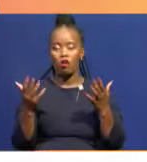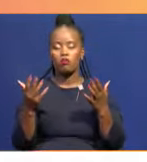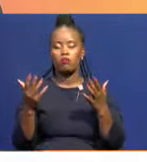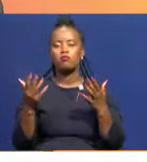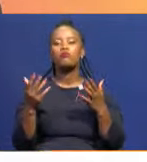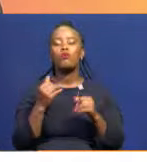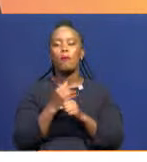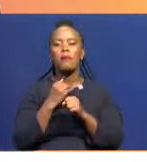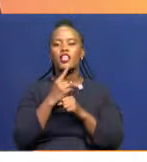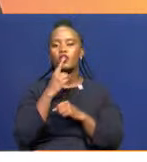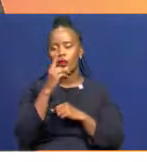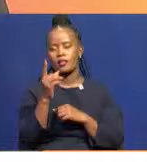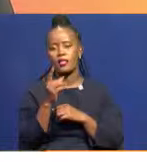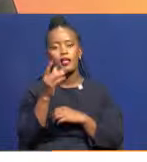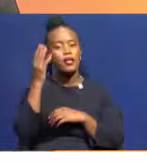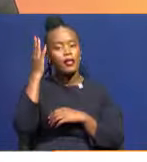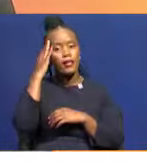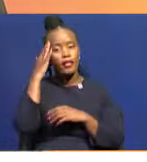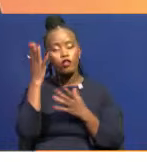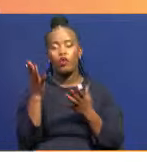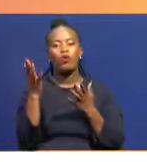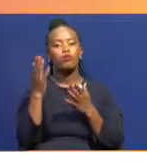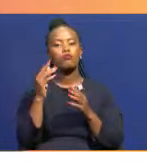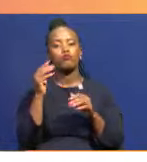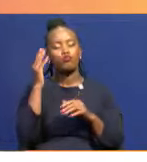information ya zile nafasi zenye ziko.